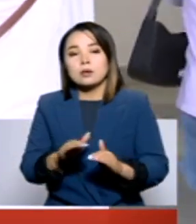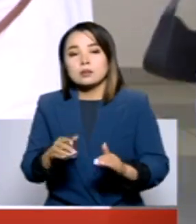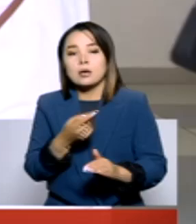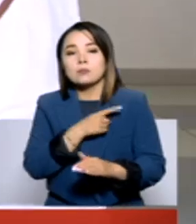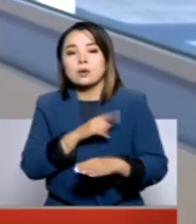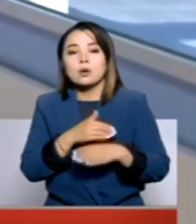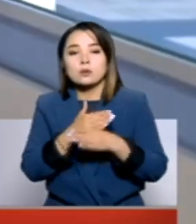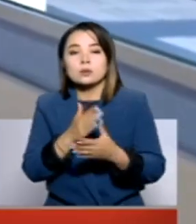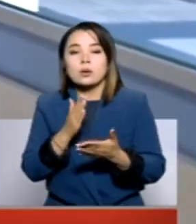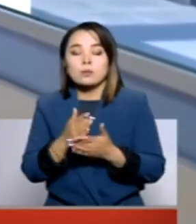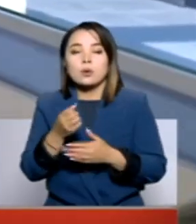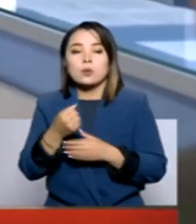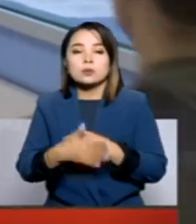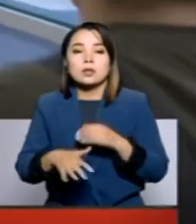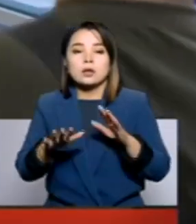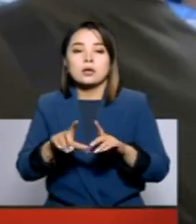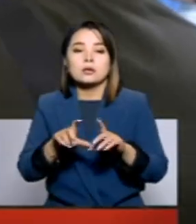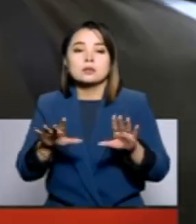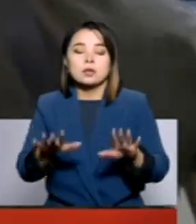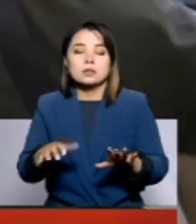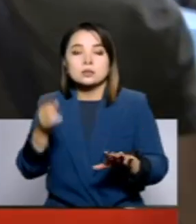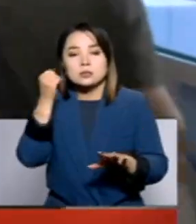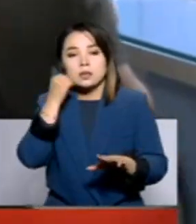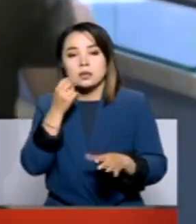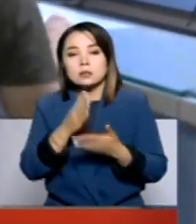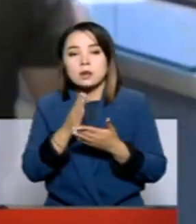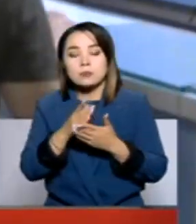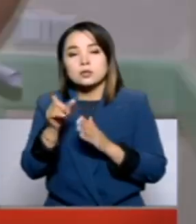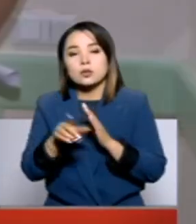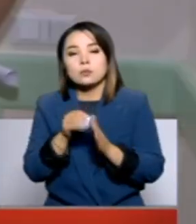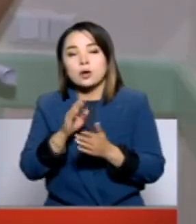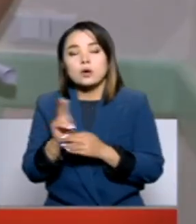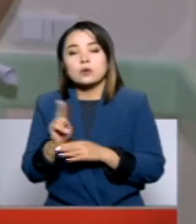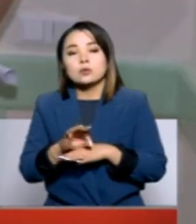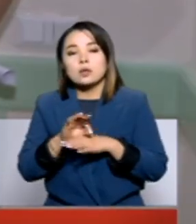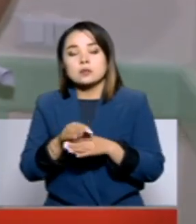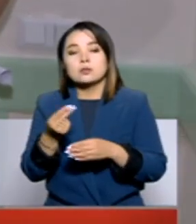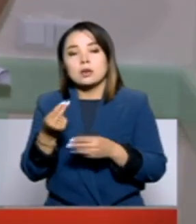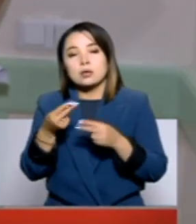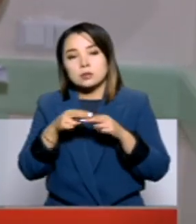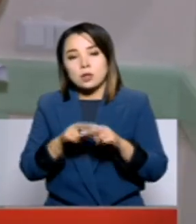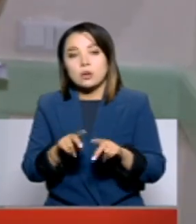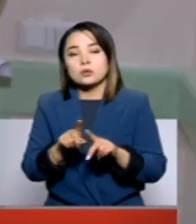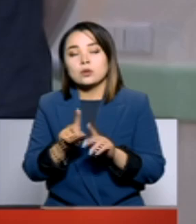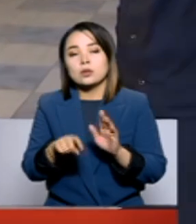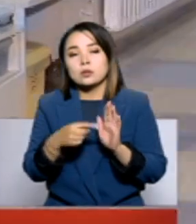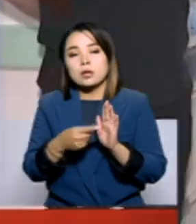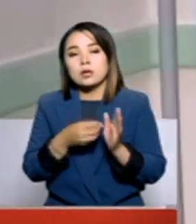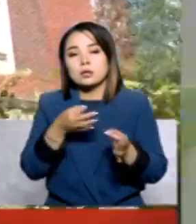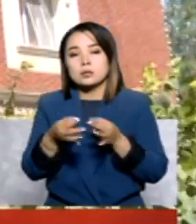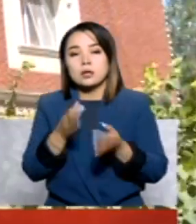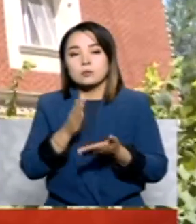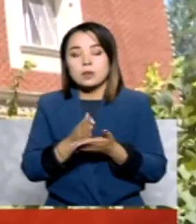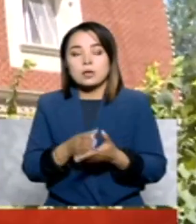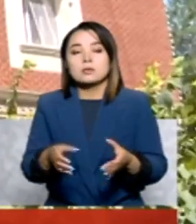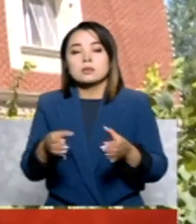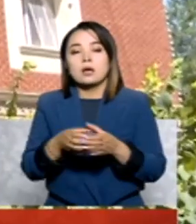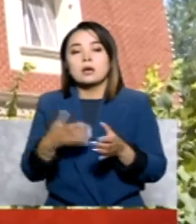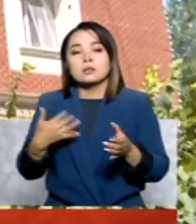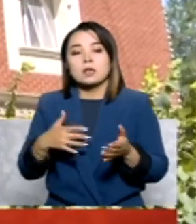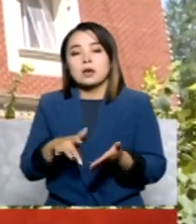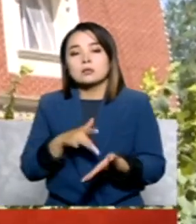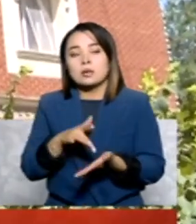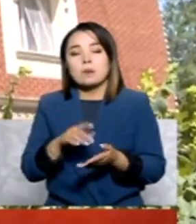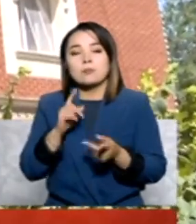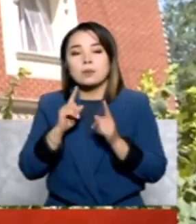көмек алады. Алайда орталықтың ғимараты әбден ескірген. Депутаттар жөндеуге қаржы бөлу мәселесін көтеретіндерін айтты. Тараз қаласына келген